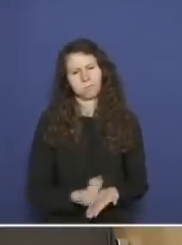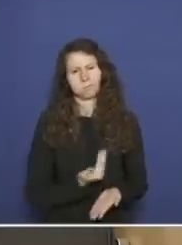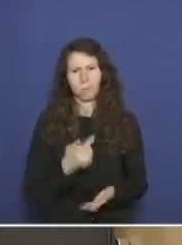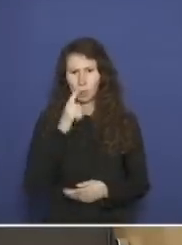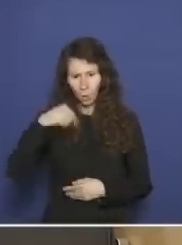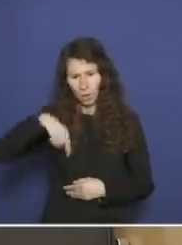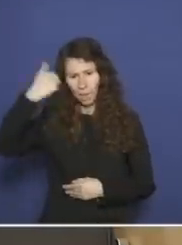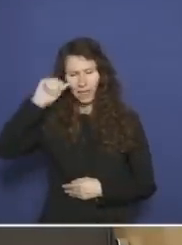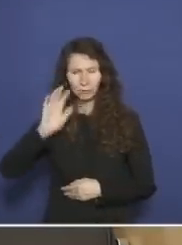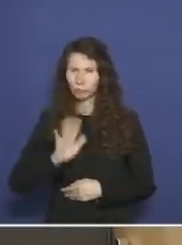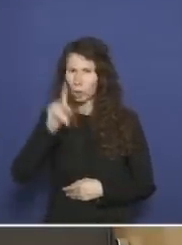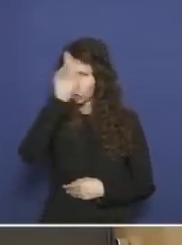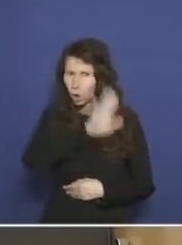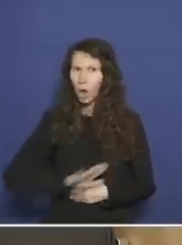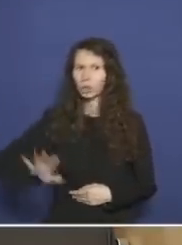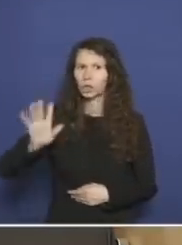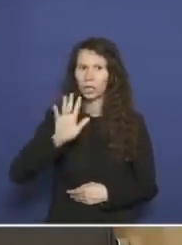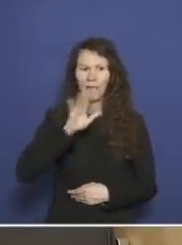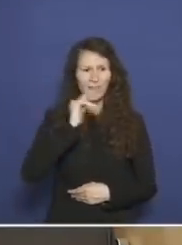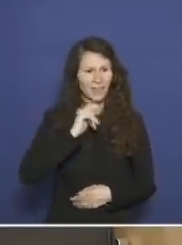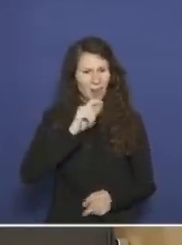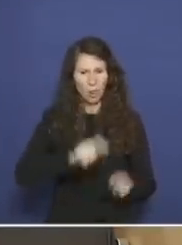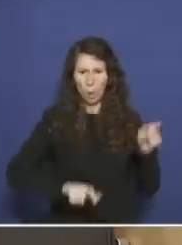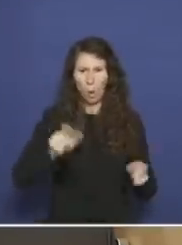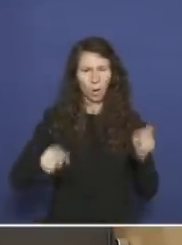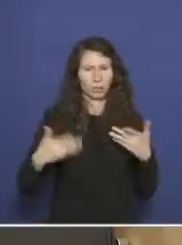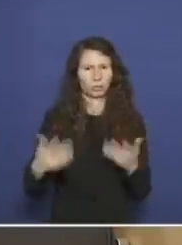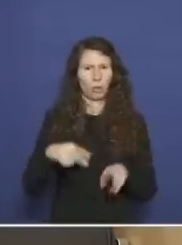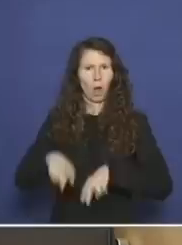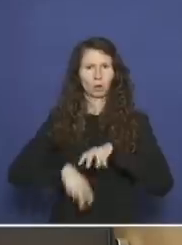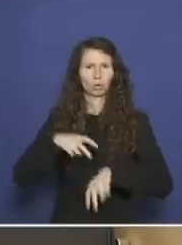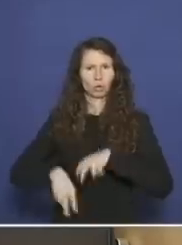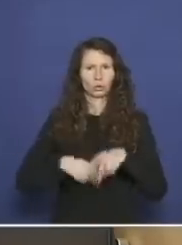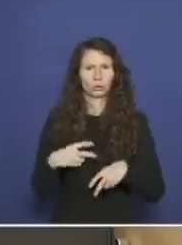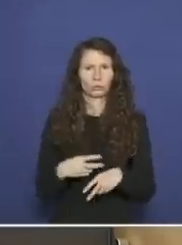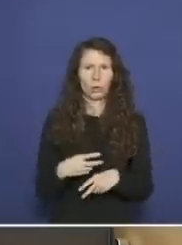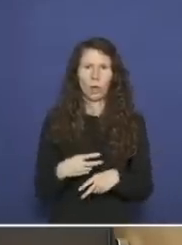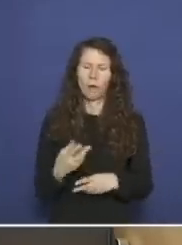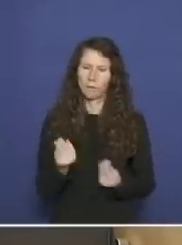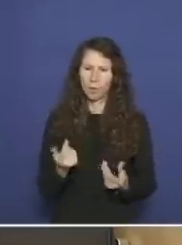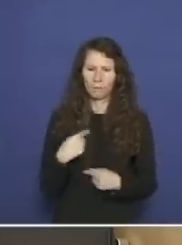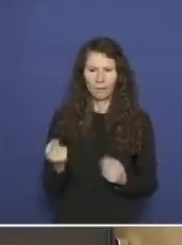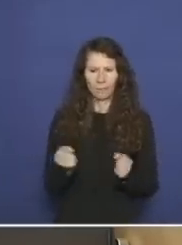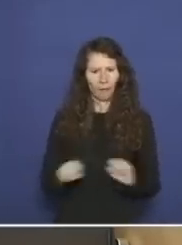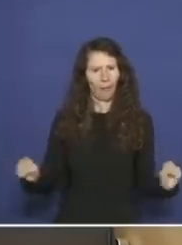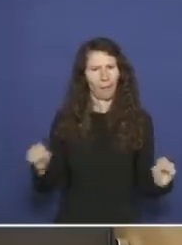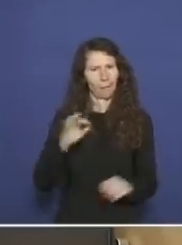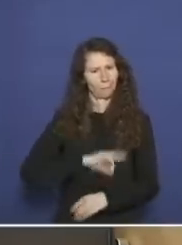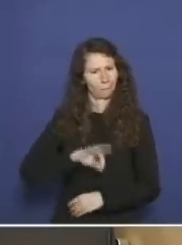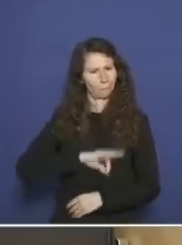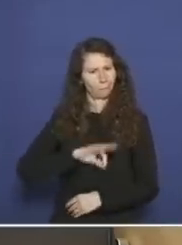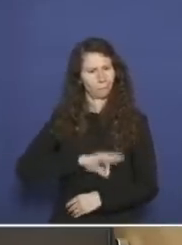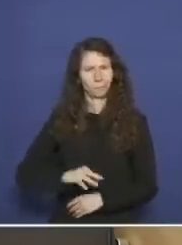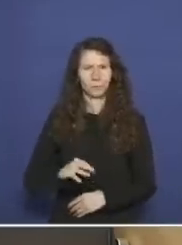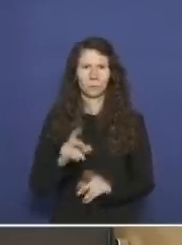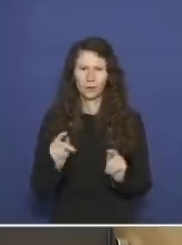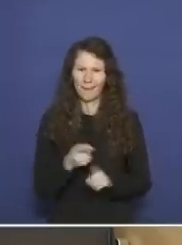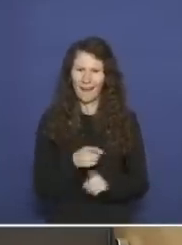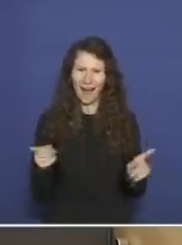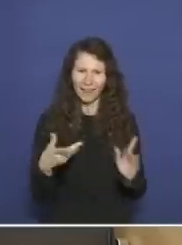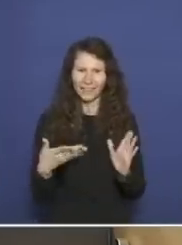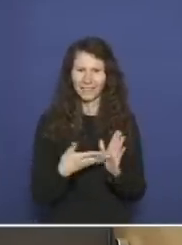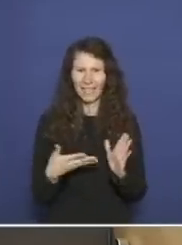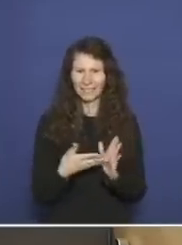dass viele das wahrnehmen, diese Lizenz zum Gelddrücken, dass in einzelnen Corona-Teststellen, die wir alle sehen, dass da